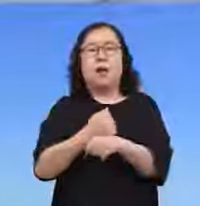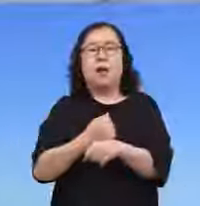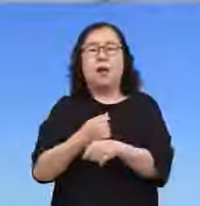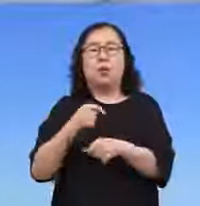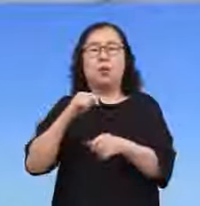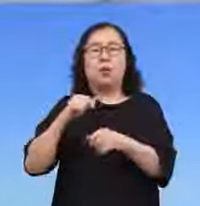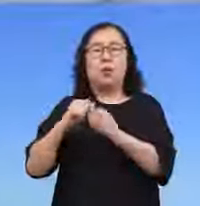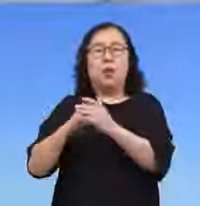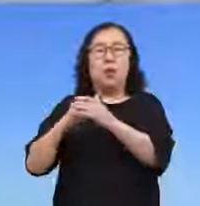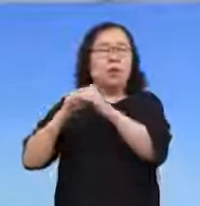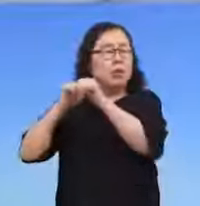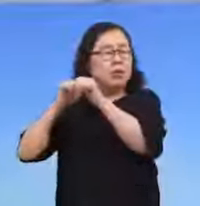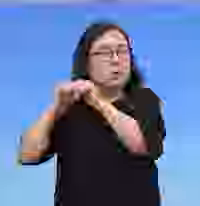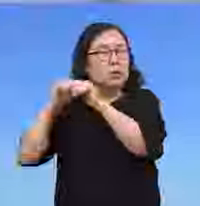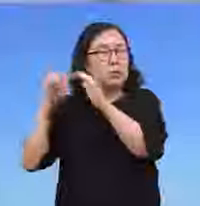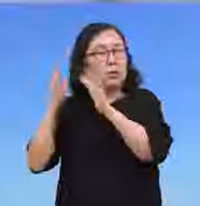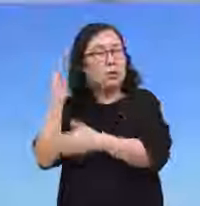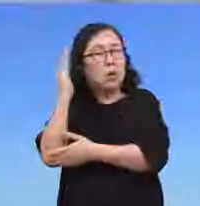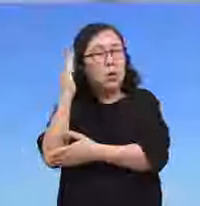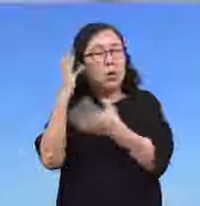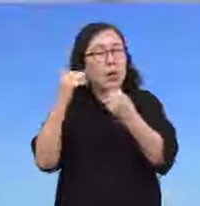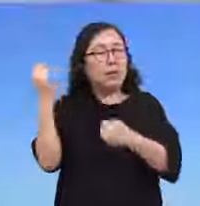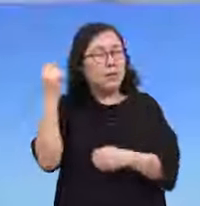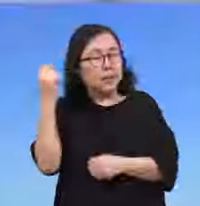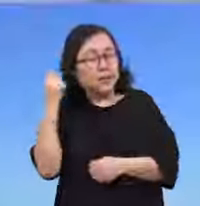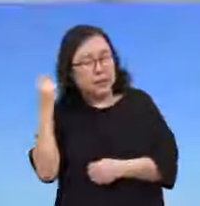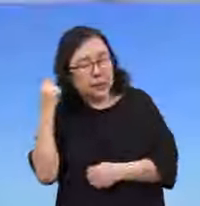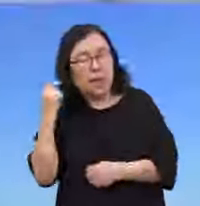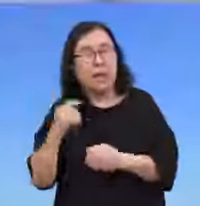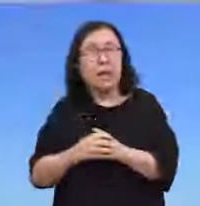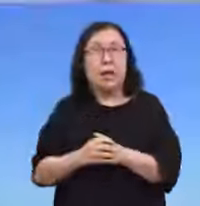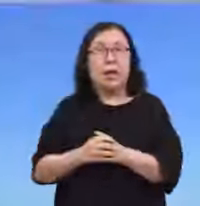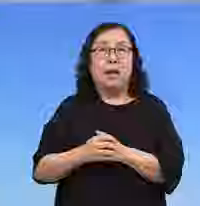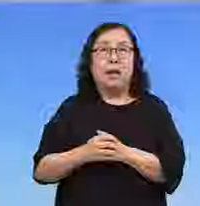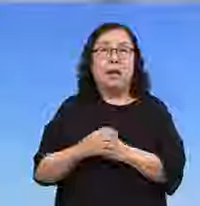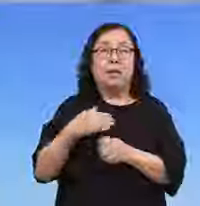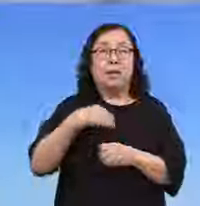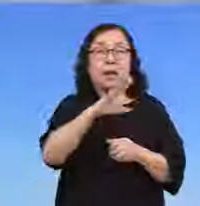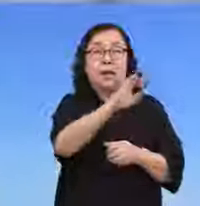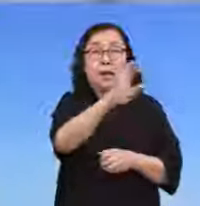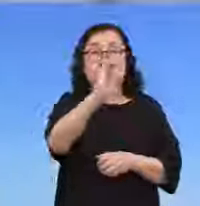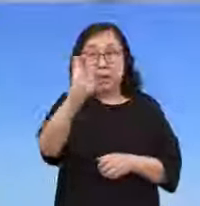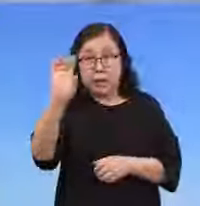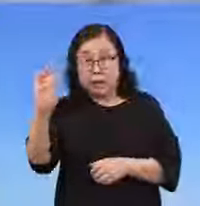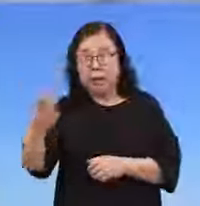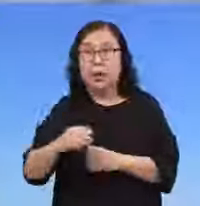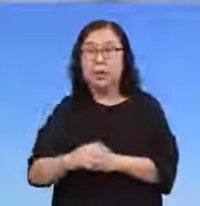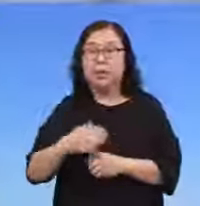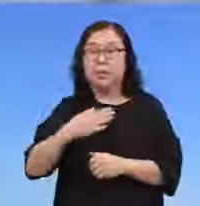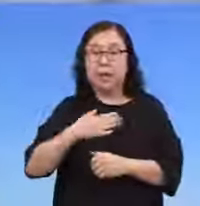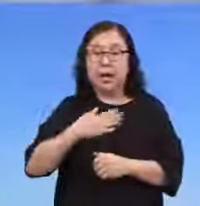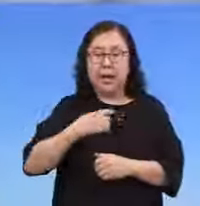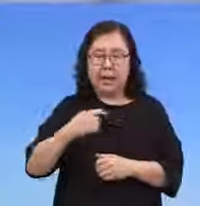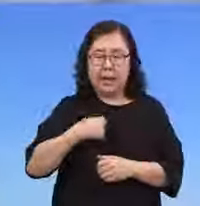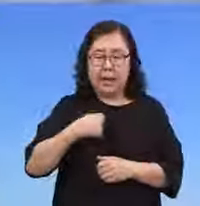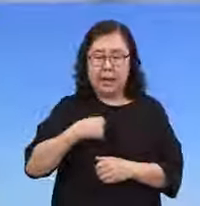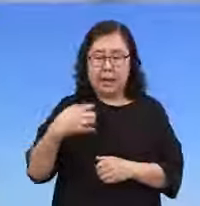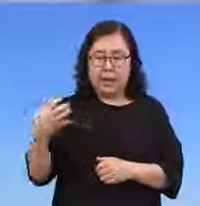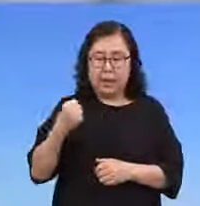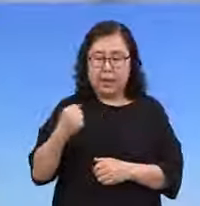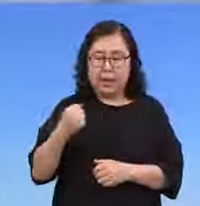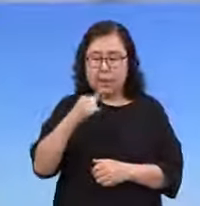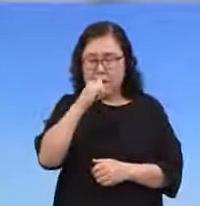듣는데, 때때로 저는 제게 씌워져 있는 그 모든 것들이 다 사실은 이게 함정일 수